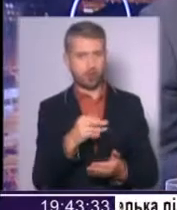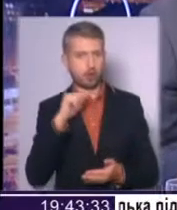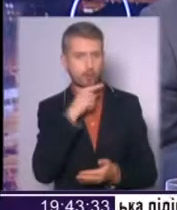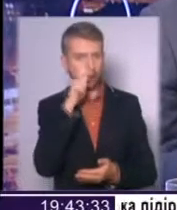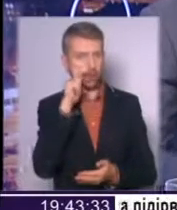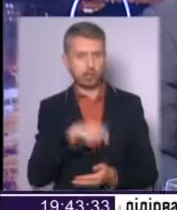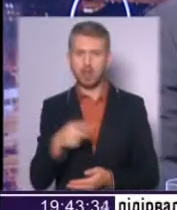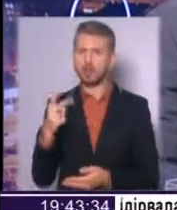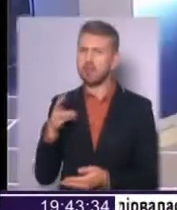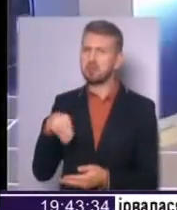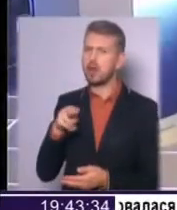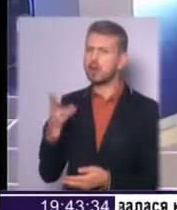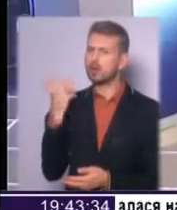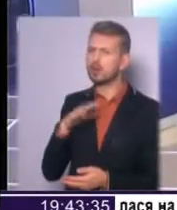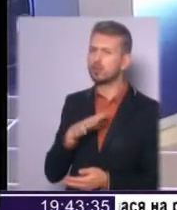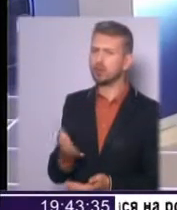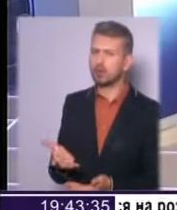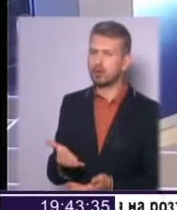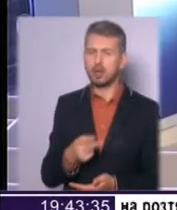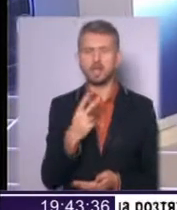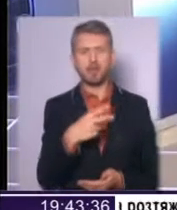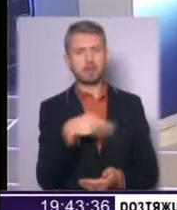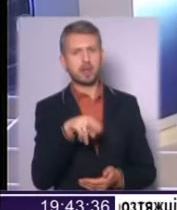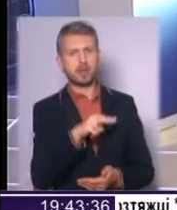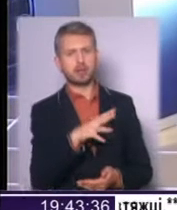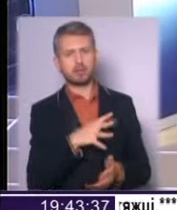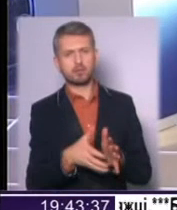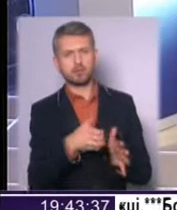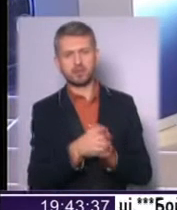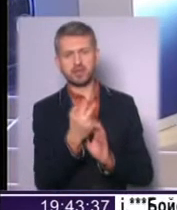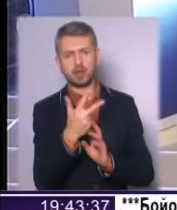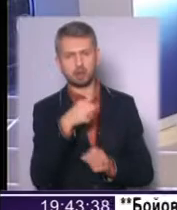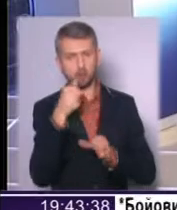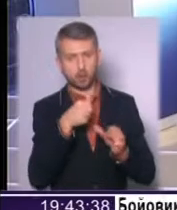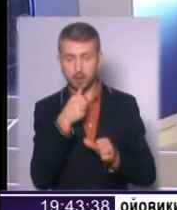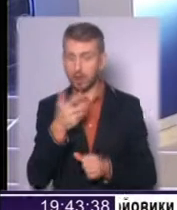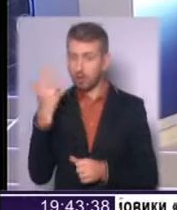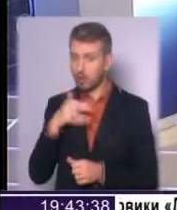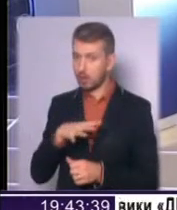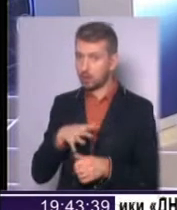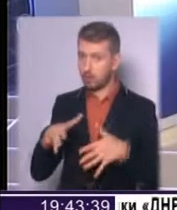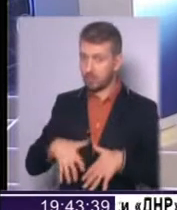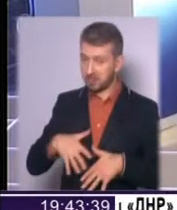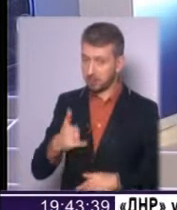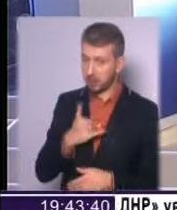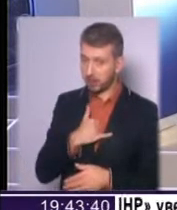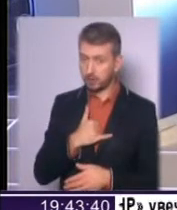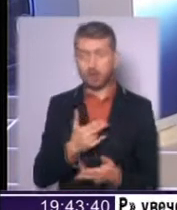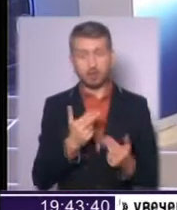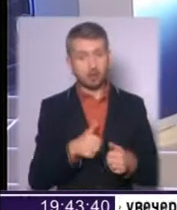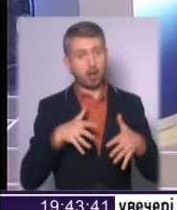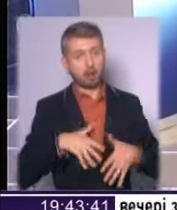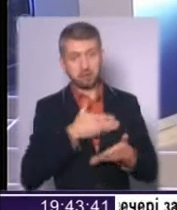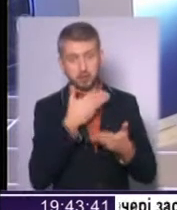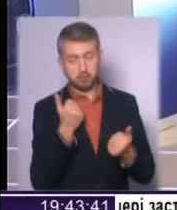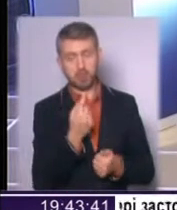закладений в ціні. І відповідно, ми видобували 20 мільярдів кубометрів, зараз у нас вже 14 мільярдів, тут майже 30%,